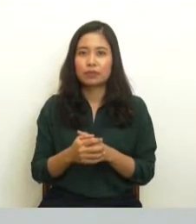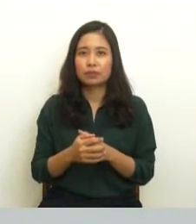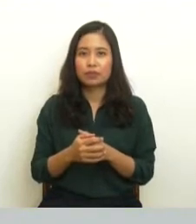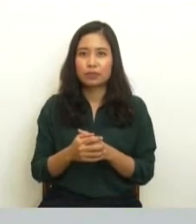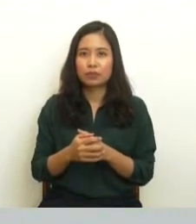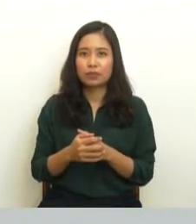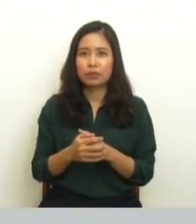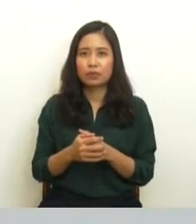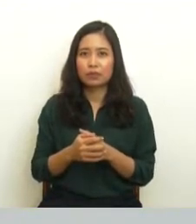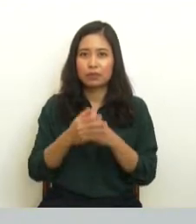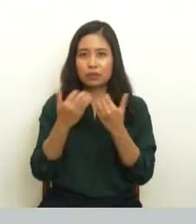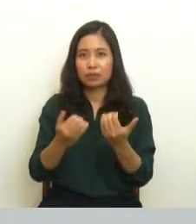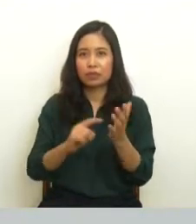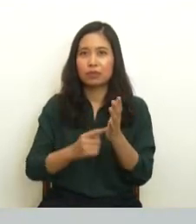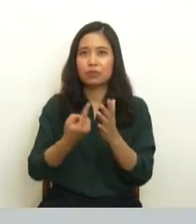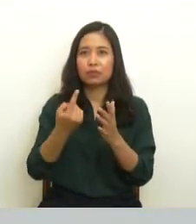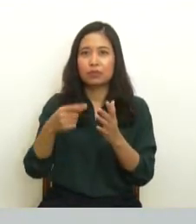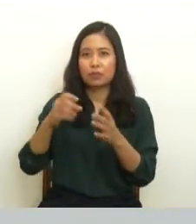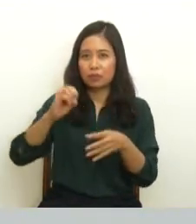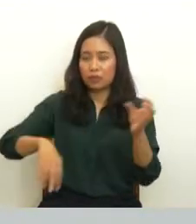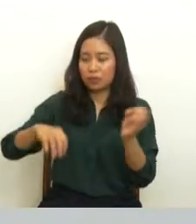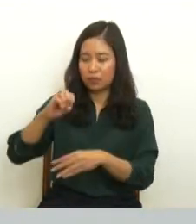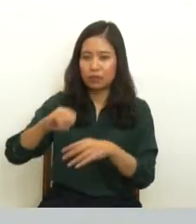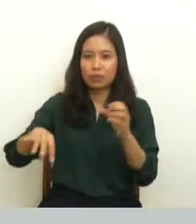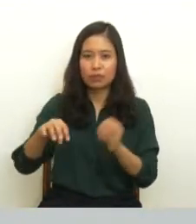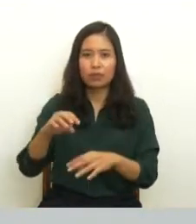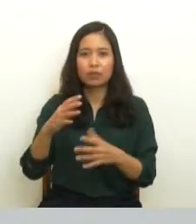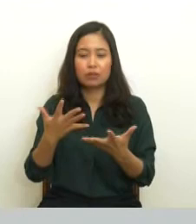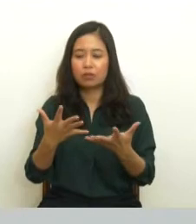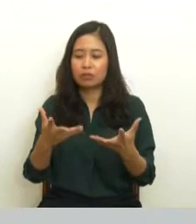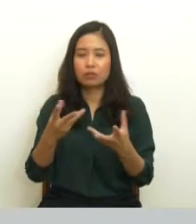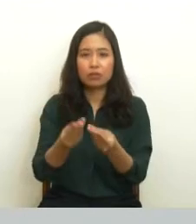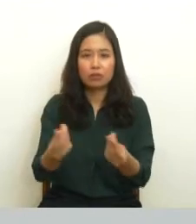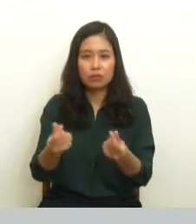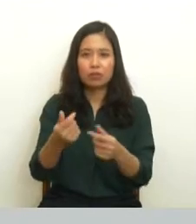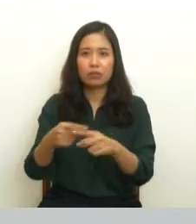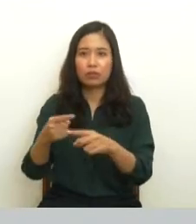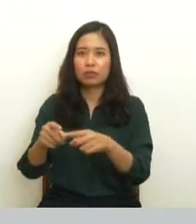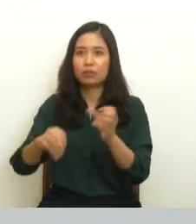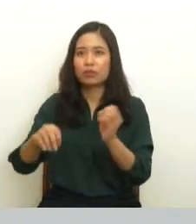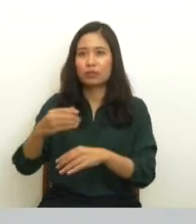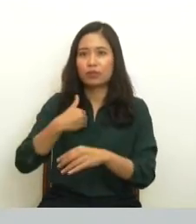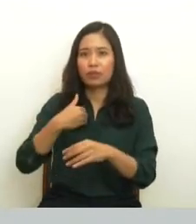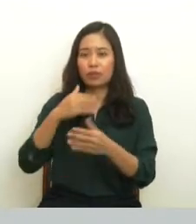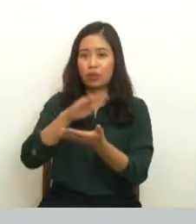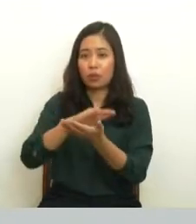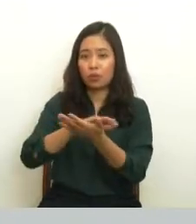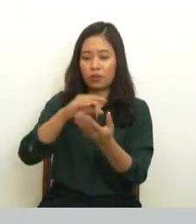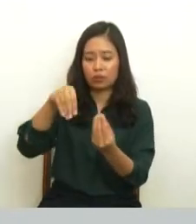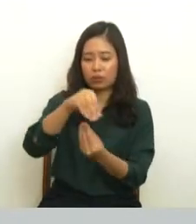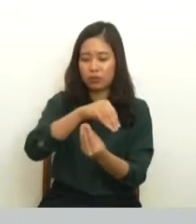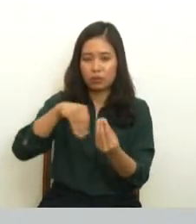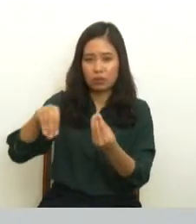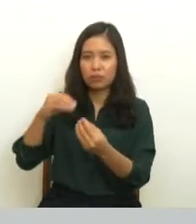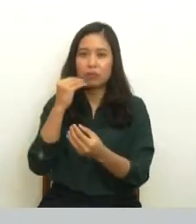ทที่มาเร่มมาจากเด ๆ สังเกตเห็นขยะตุกตามพื้นตามทางเดินและจดท้งขยะในบริวเวณรงเรียนที่บ้านแล